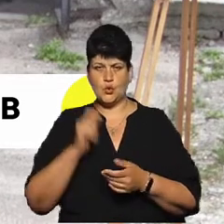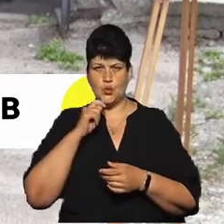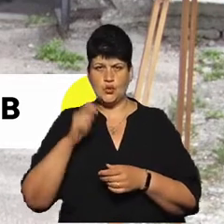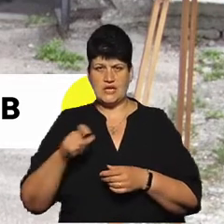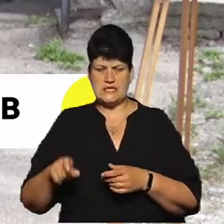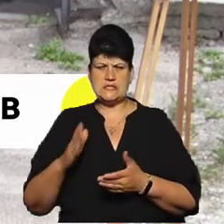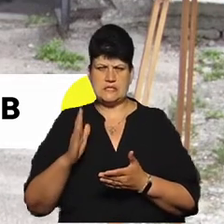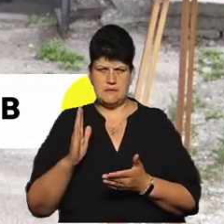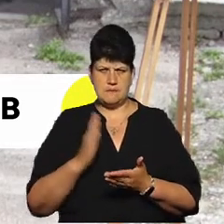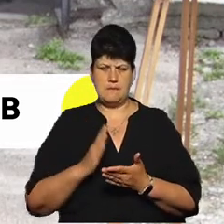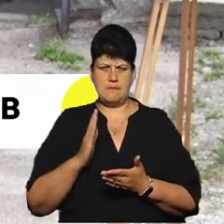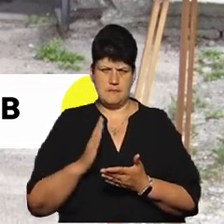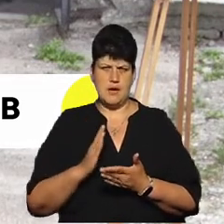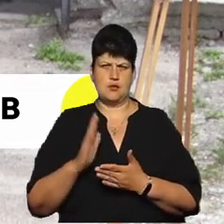що